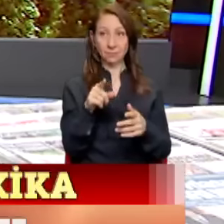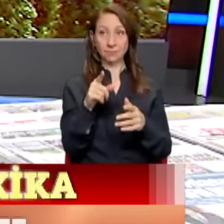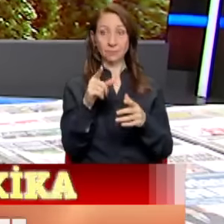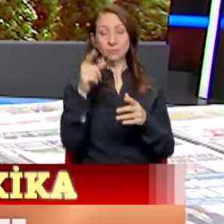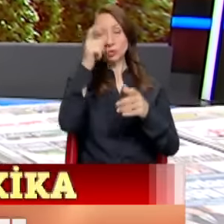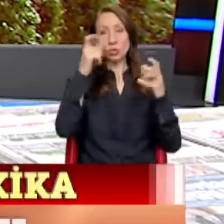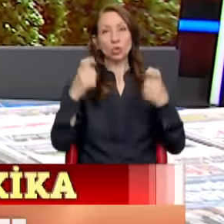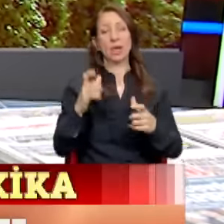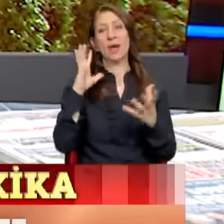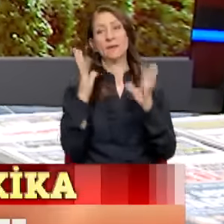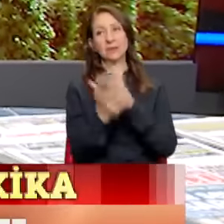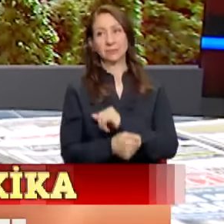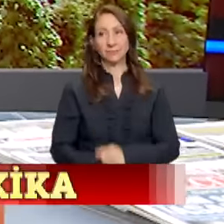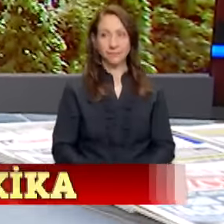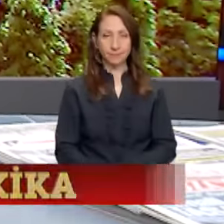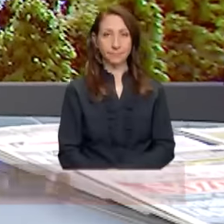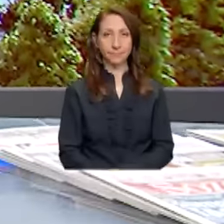memleket